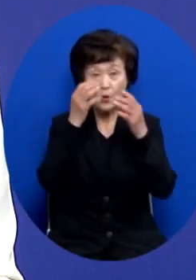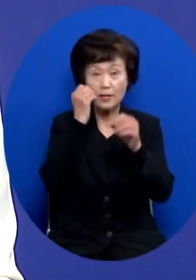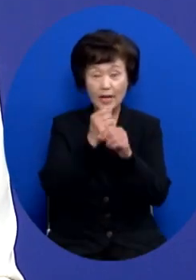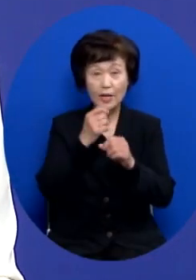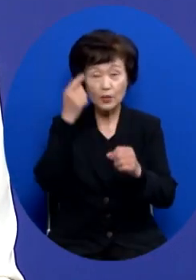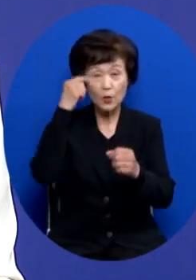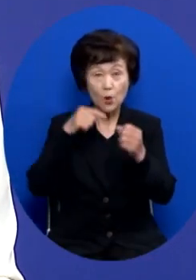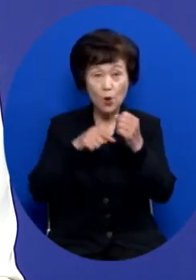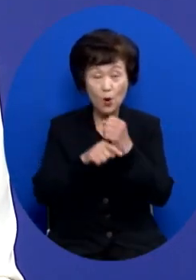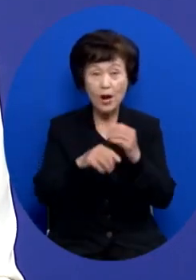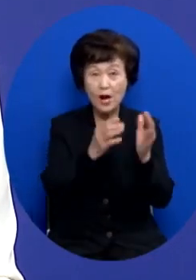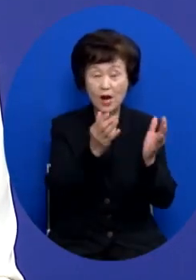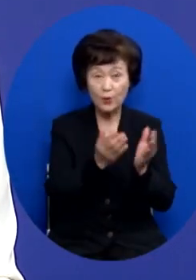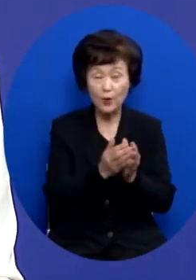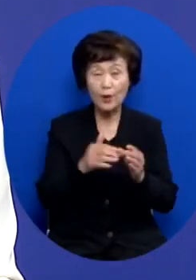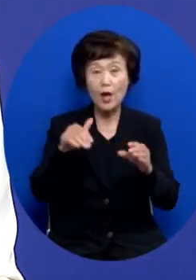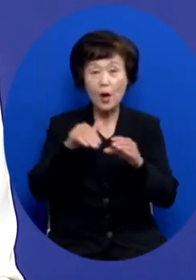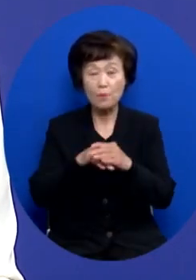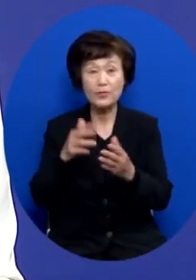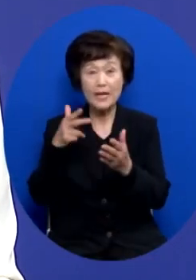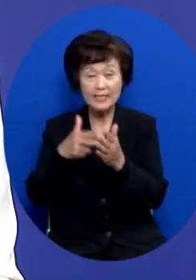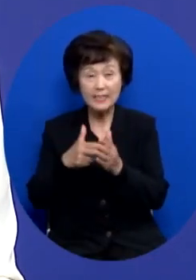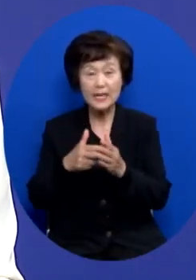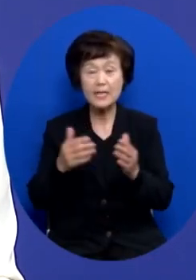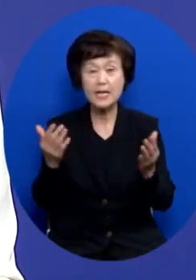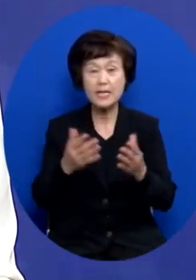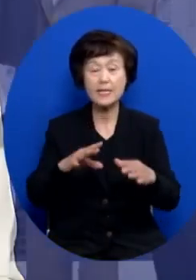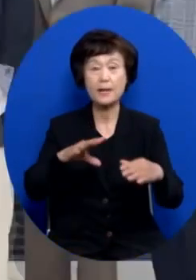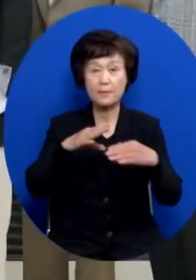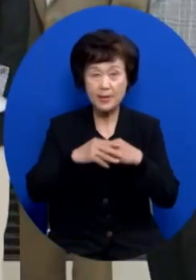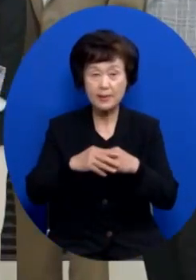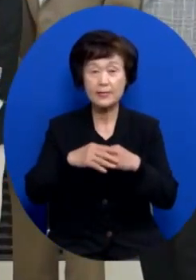한국창조과학회와 유나이티드 문화재단이 업무협약식을 체결했습니다.